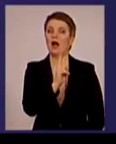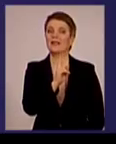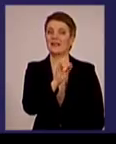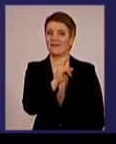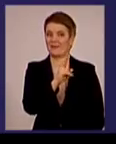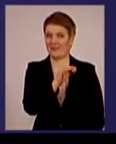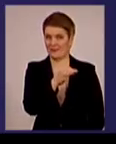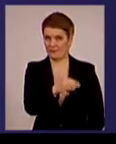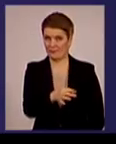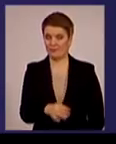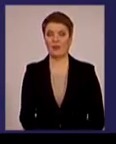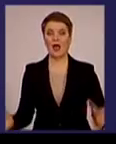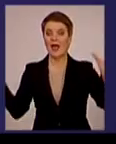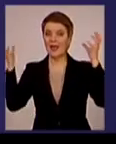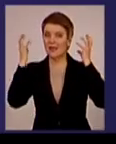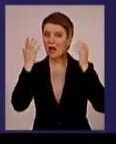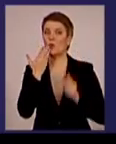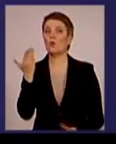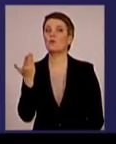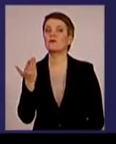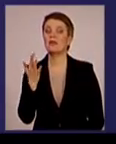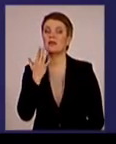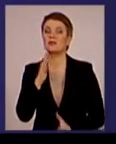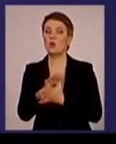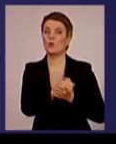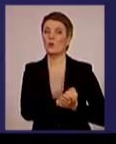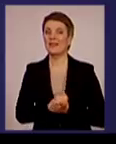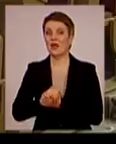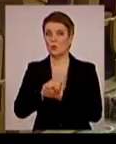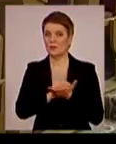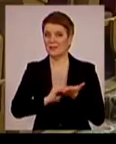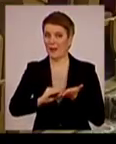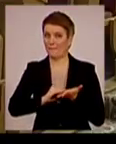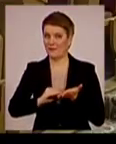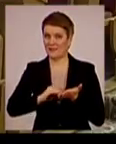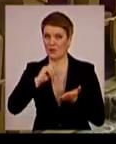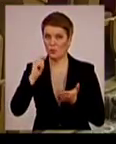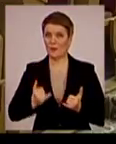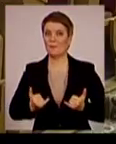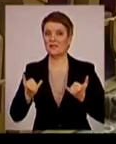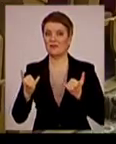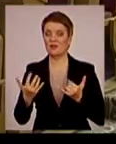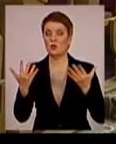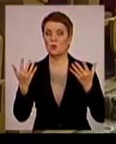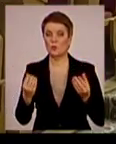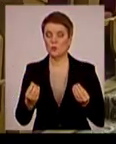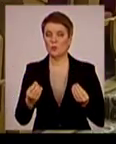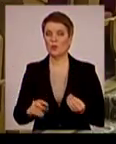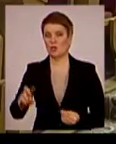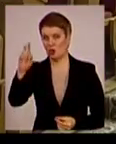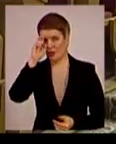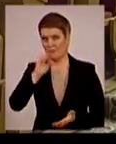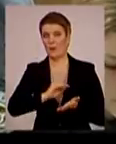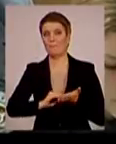Радіодиктант Національної єдності написали в Україні. Його присвячено Дню української писемності та мови. Девіз радіодиктанту –